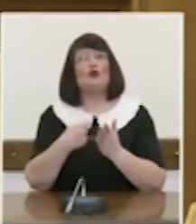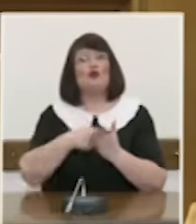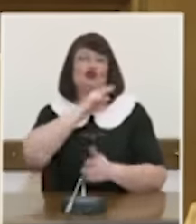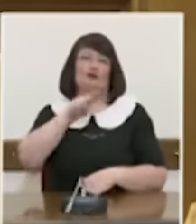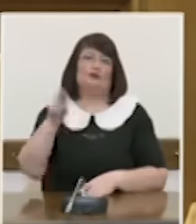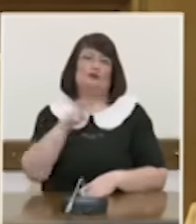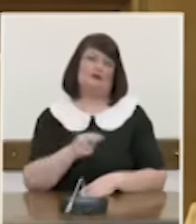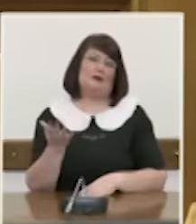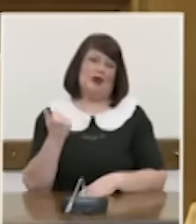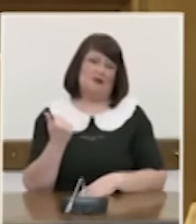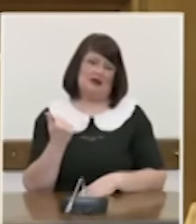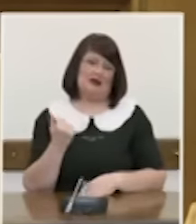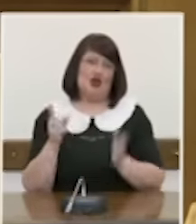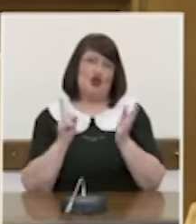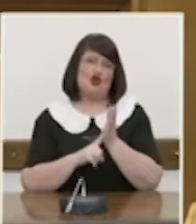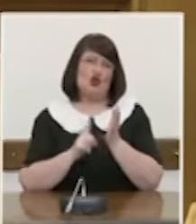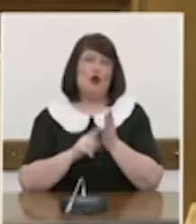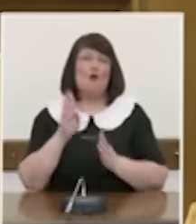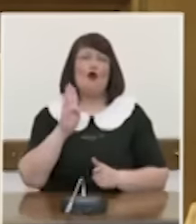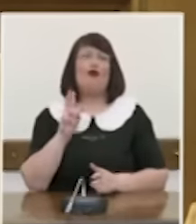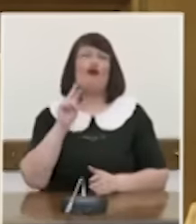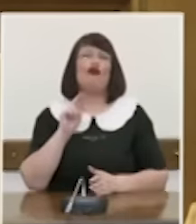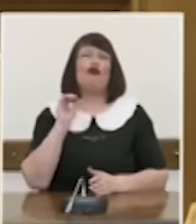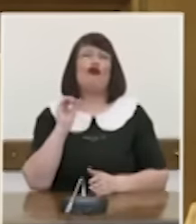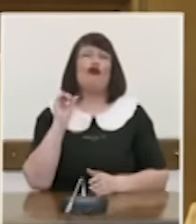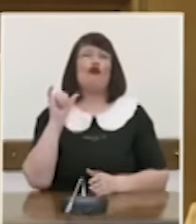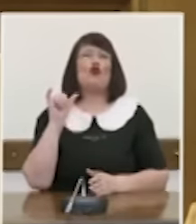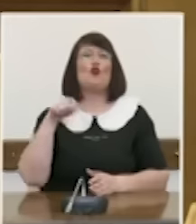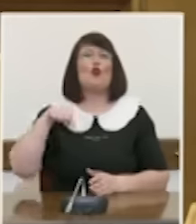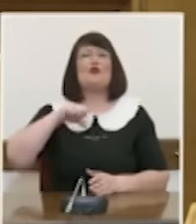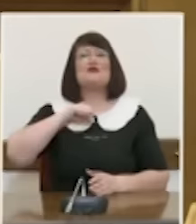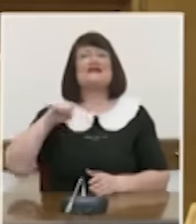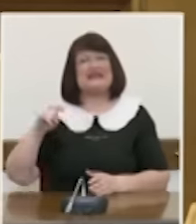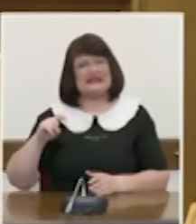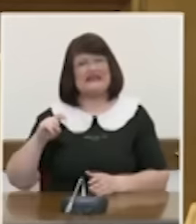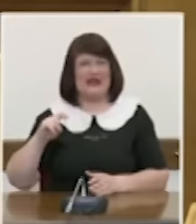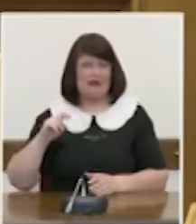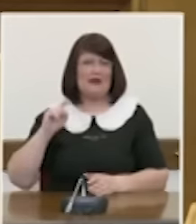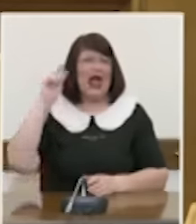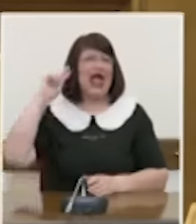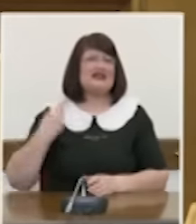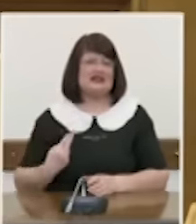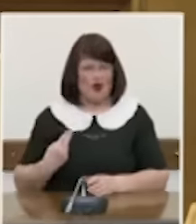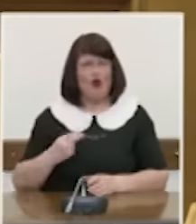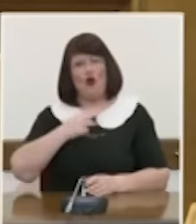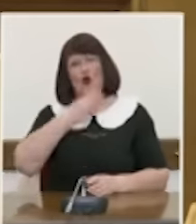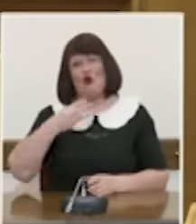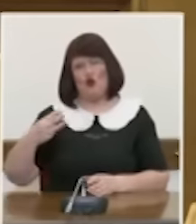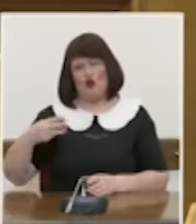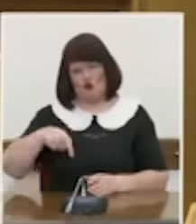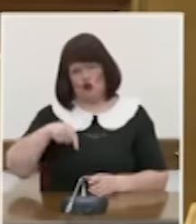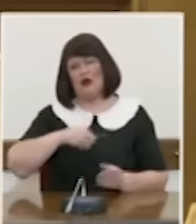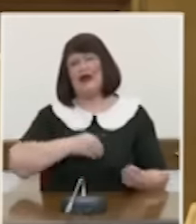με τον γνωστό νόμο Βρούτσι της Νέας Δημοκρατίας και Αχτσιόγλου του ΣΥΡΙΖΑ τότε, της Νέας Αριστεράς σήμερα.